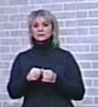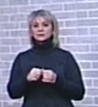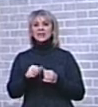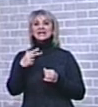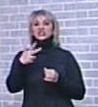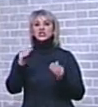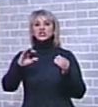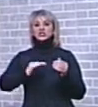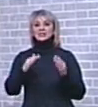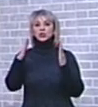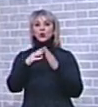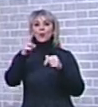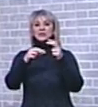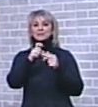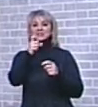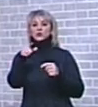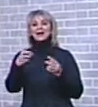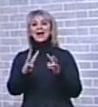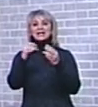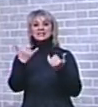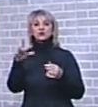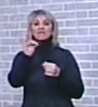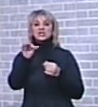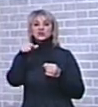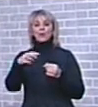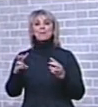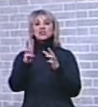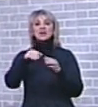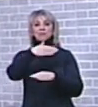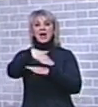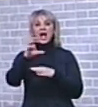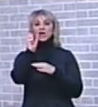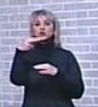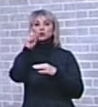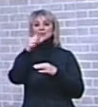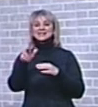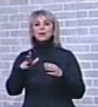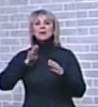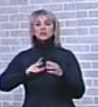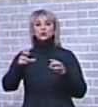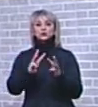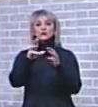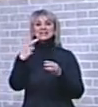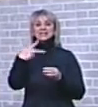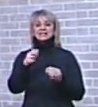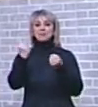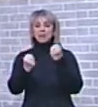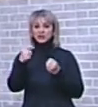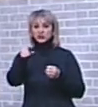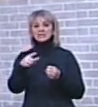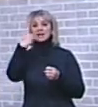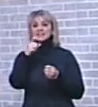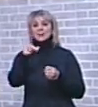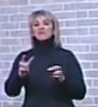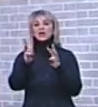Три частных дома и хозпостройки горели сегодня в Ростове. Пожар в переулке Актюбинском пришлось тушить трем десяткам машин.